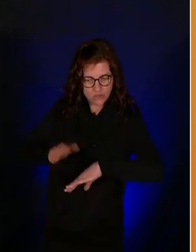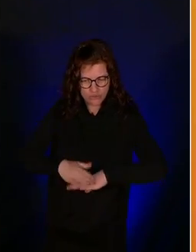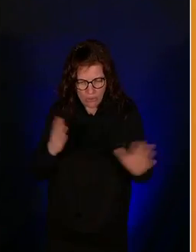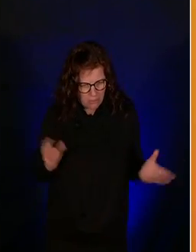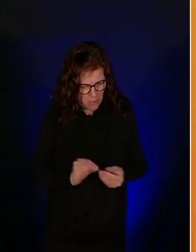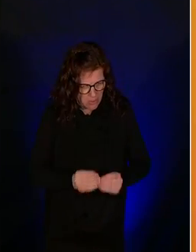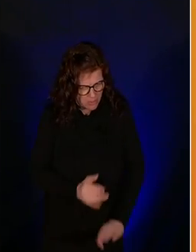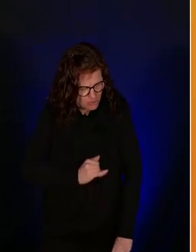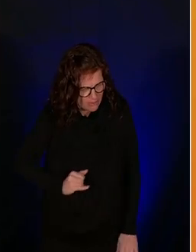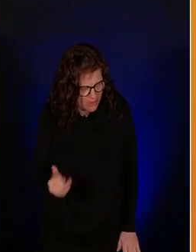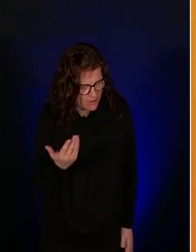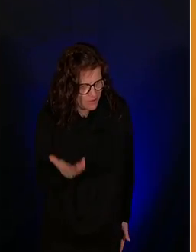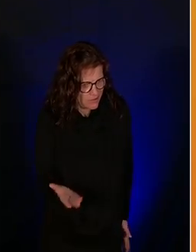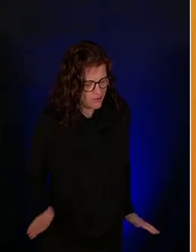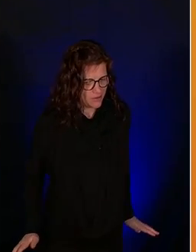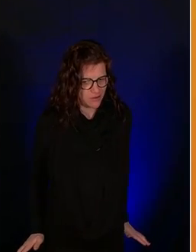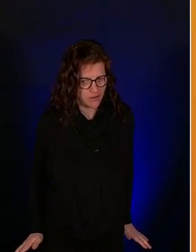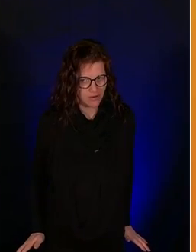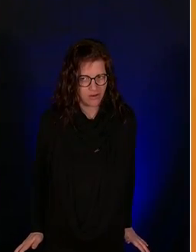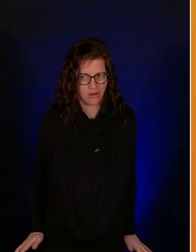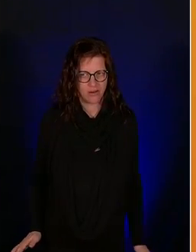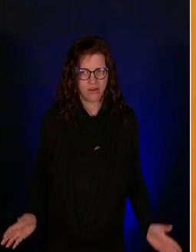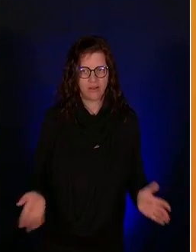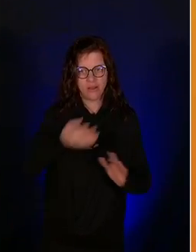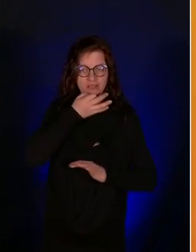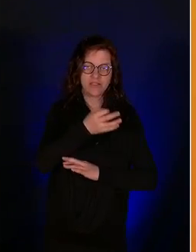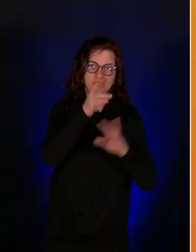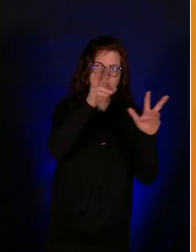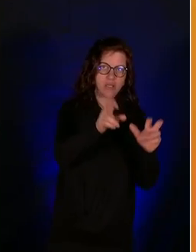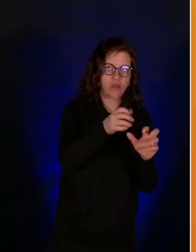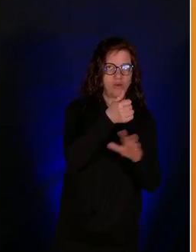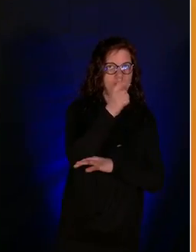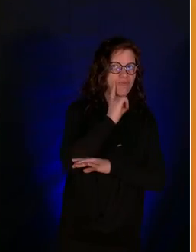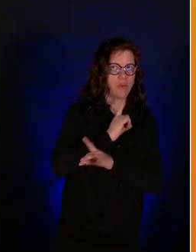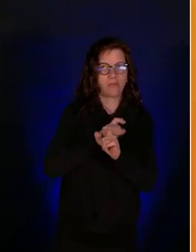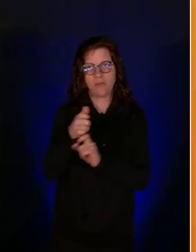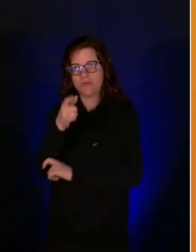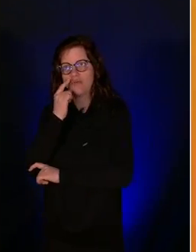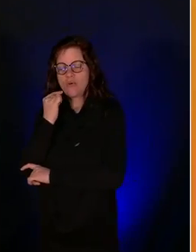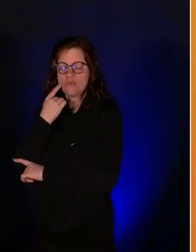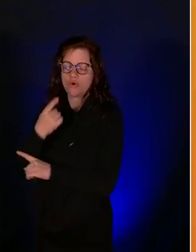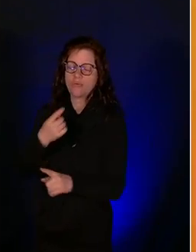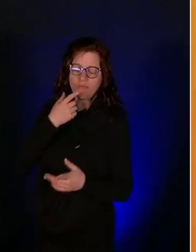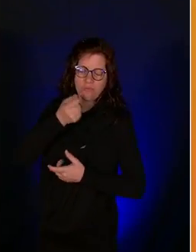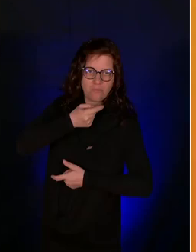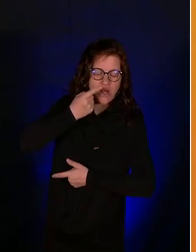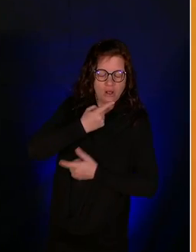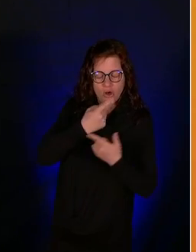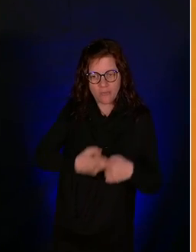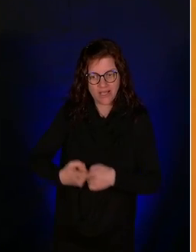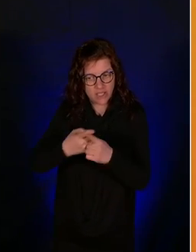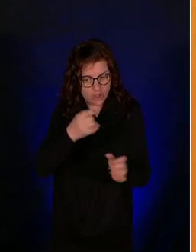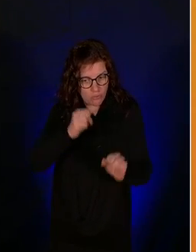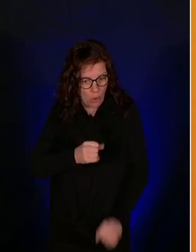pose de problème. Certes, de dire une femme puis un homme pour la répartition de la parole peut paraître ridicule, mais